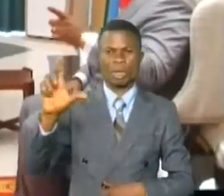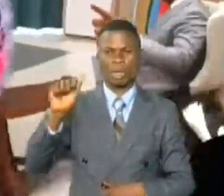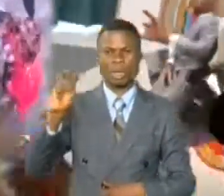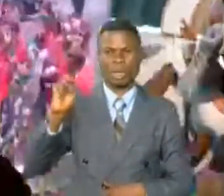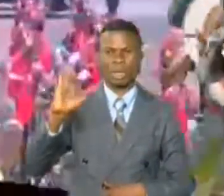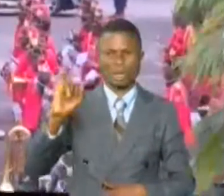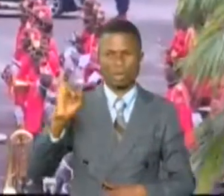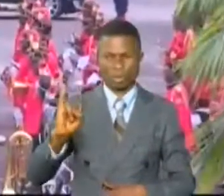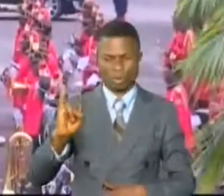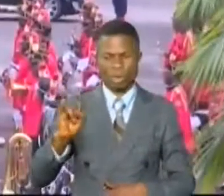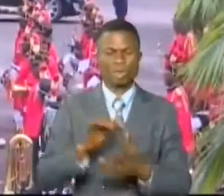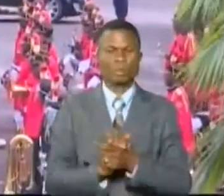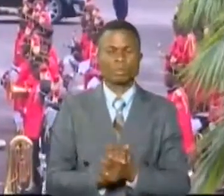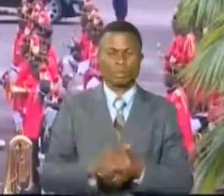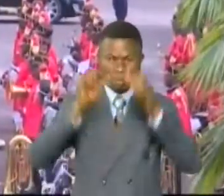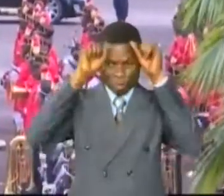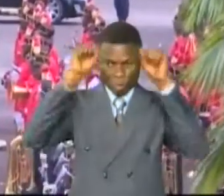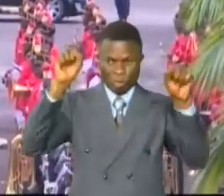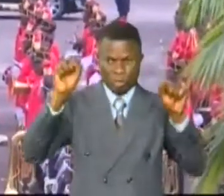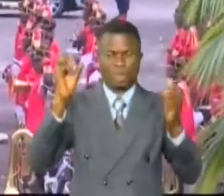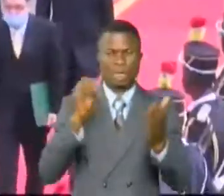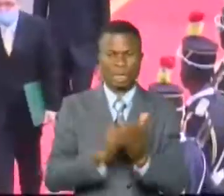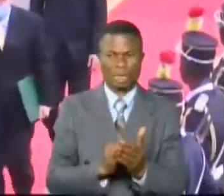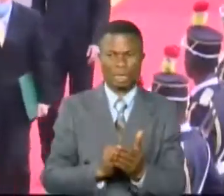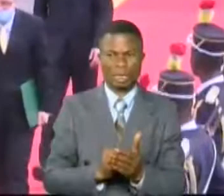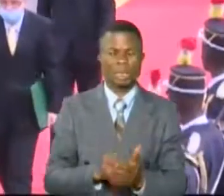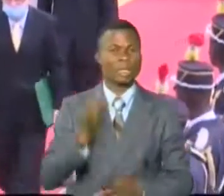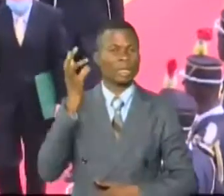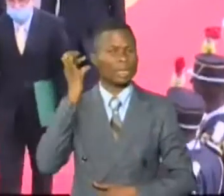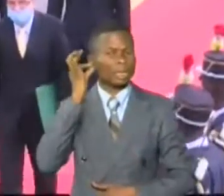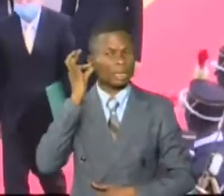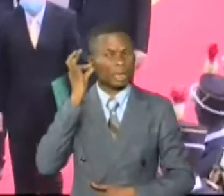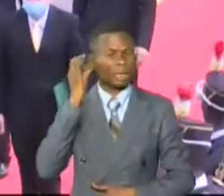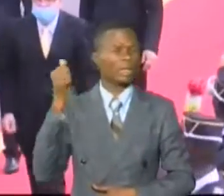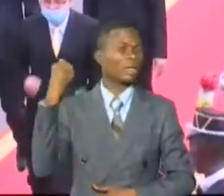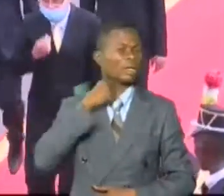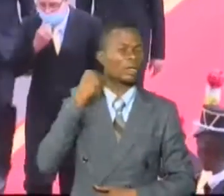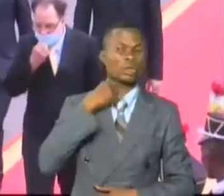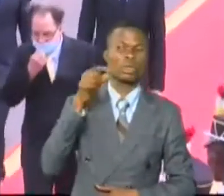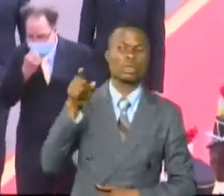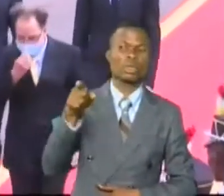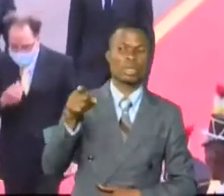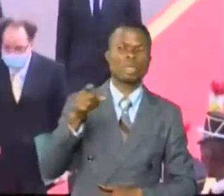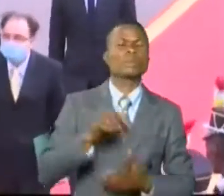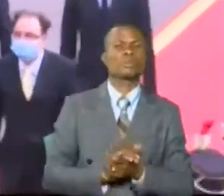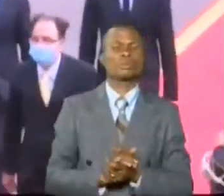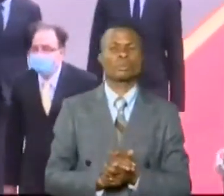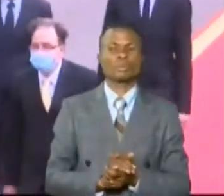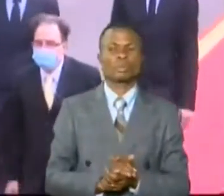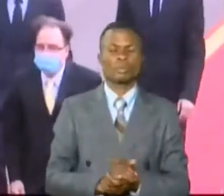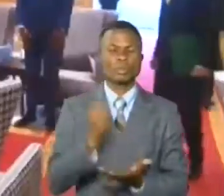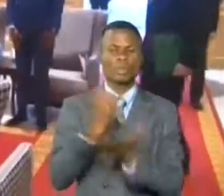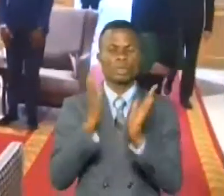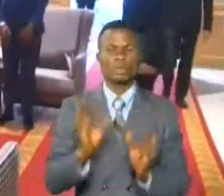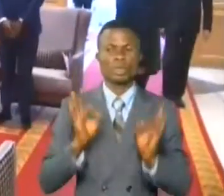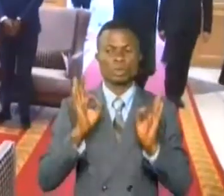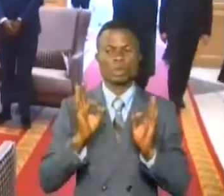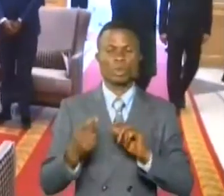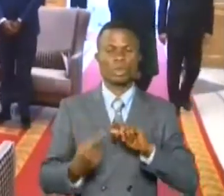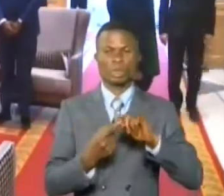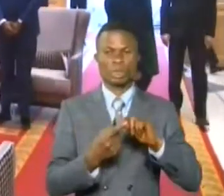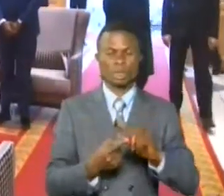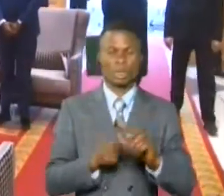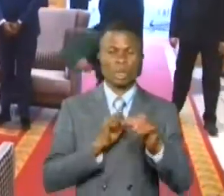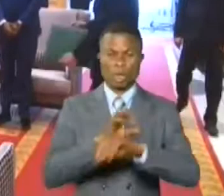Comesa. Résident à Nairobi, au Kenya, Dr Christian Fellner est le nouvel ambassadeur extraordinaire